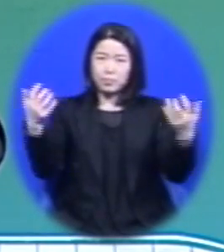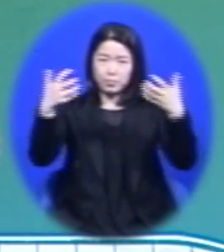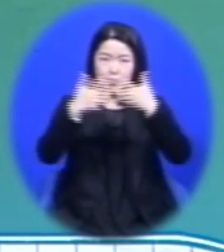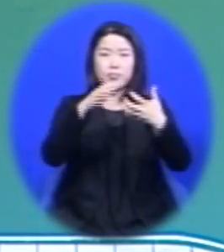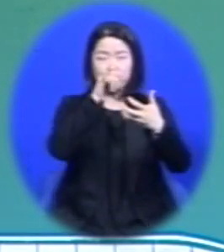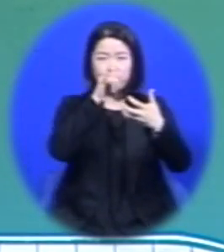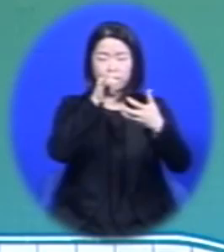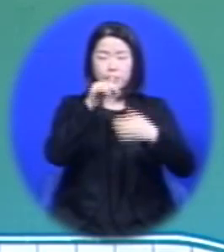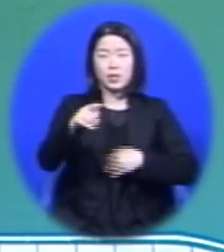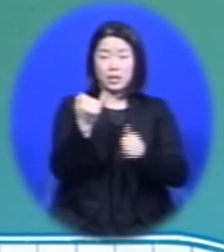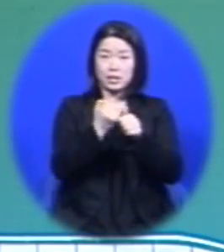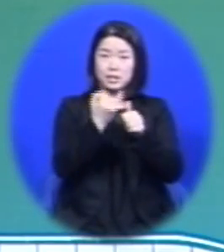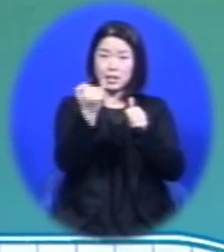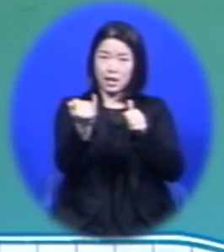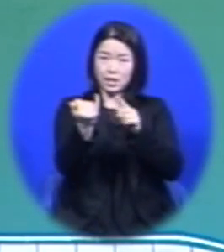그 아내가